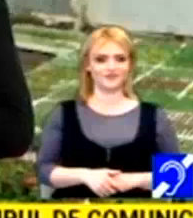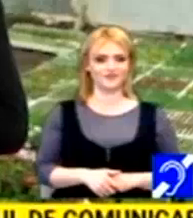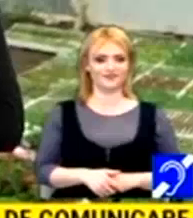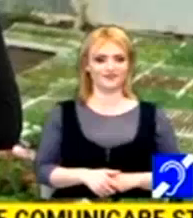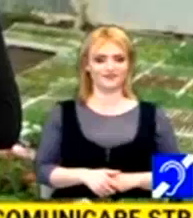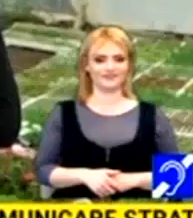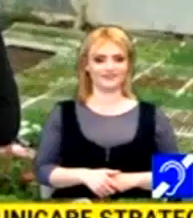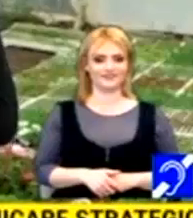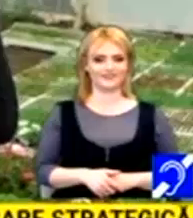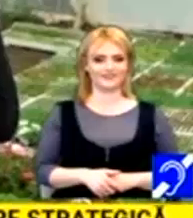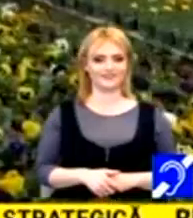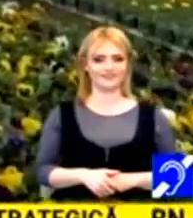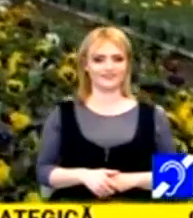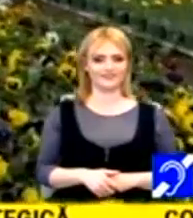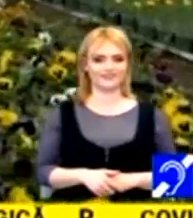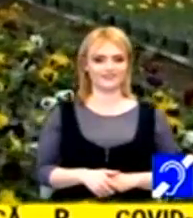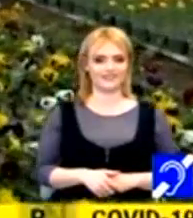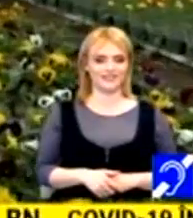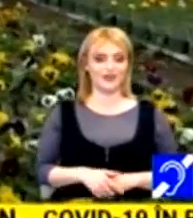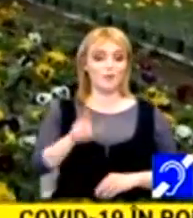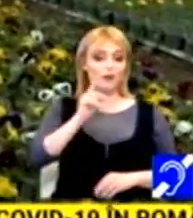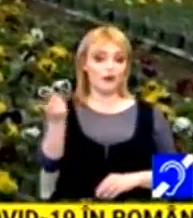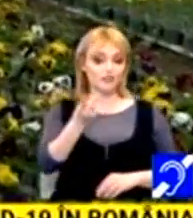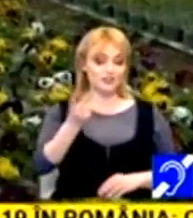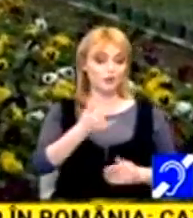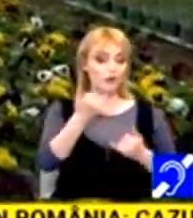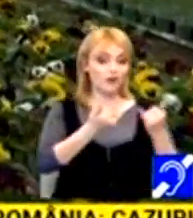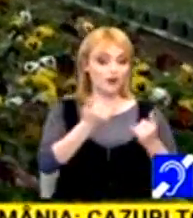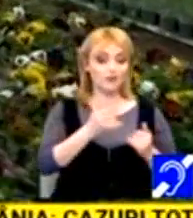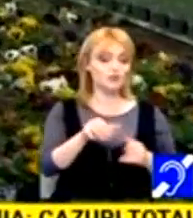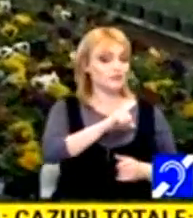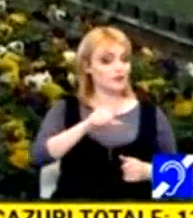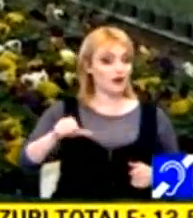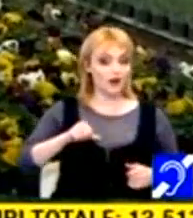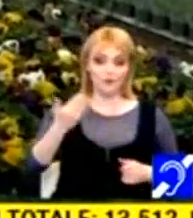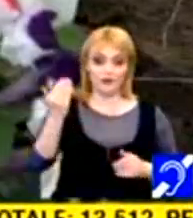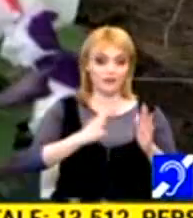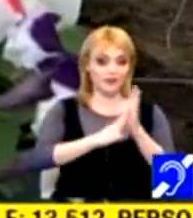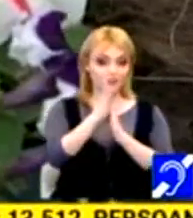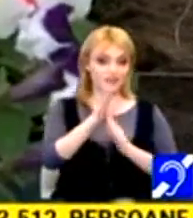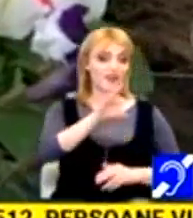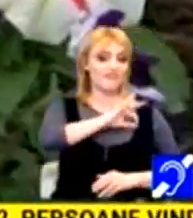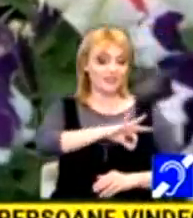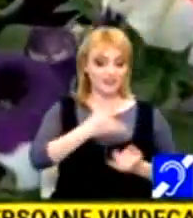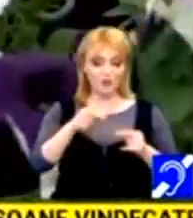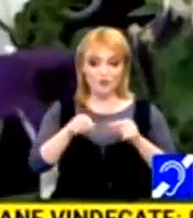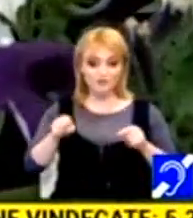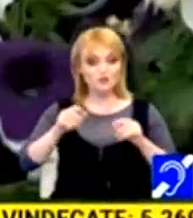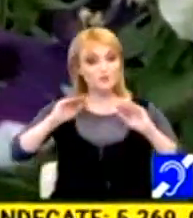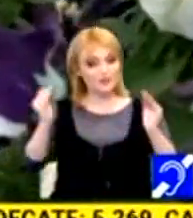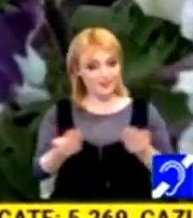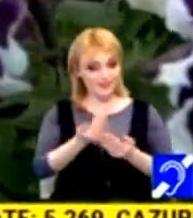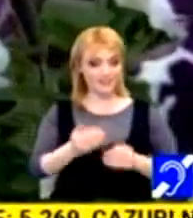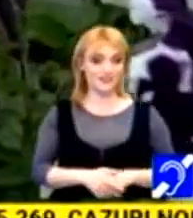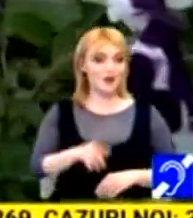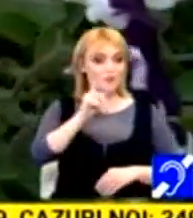să fie o gamă largă de flori. Deocamdată, cei doi soți au grijă singuri de toate culturile. Veniturile modeste din această perioadă nu le permit să